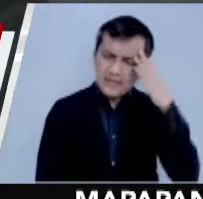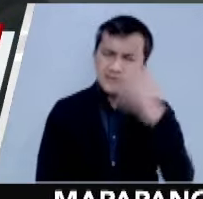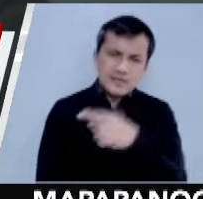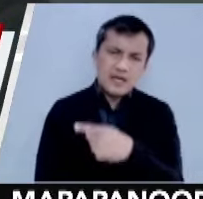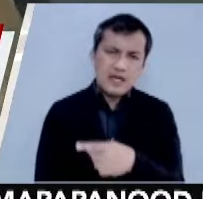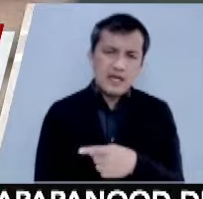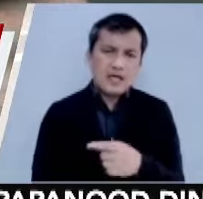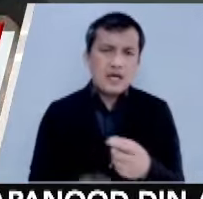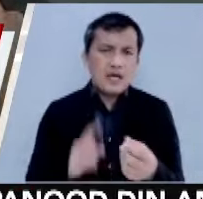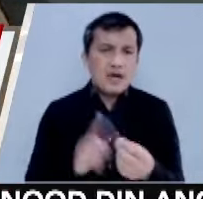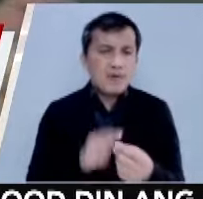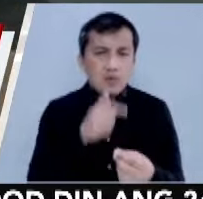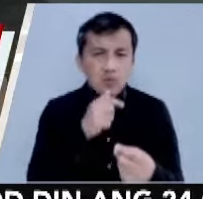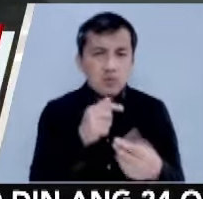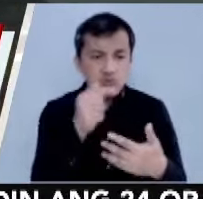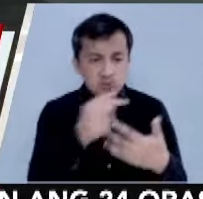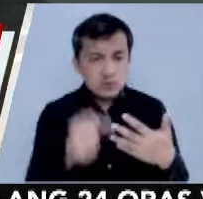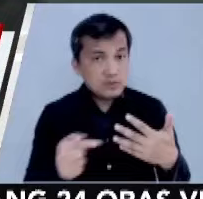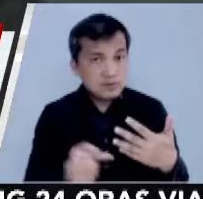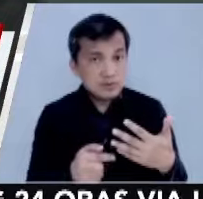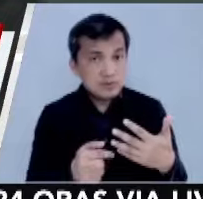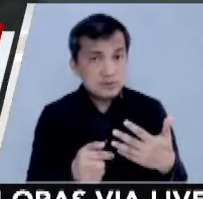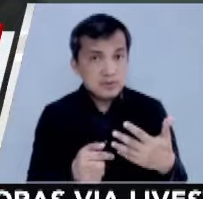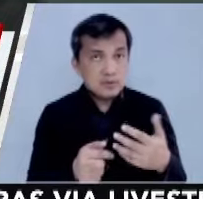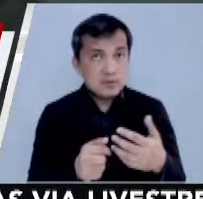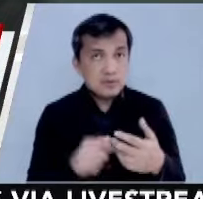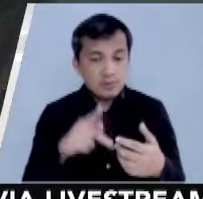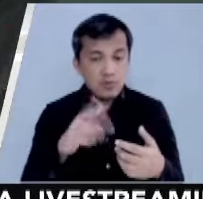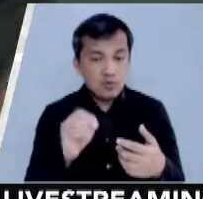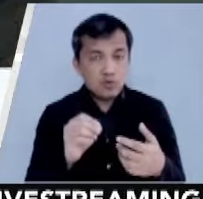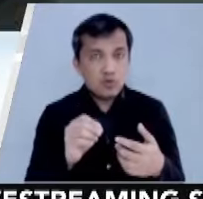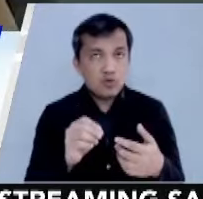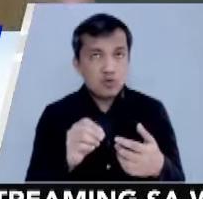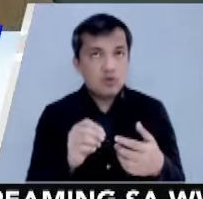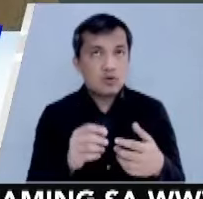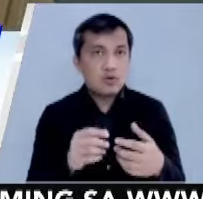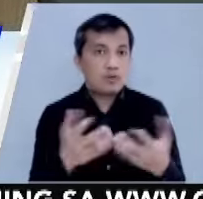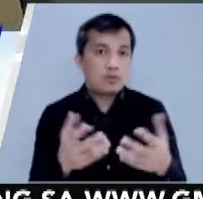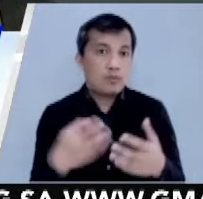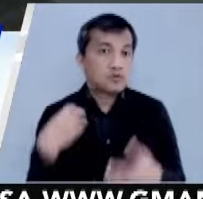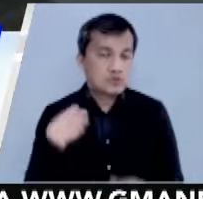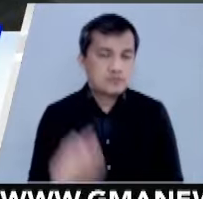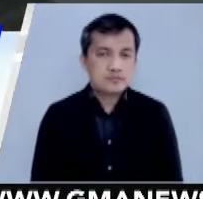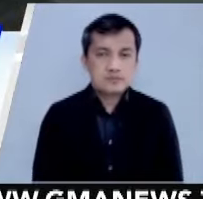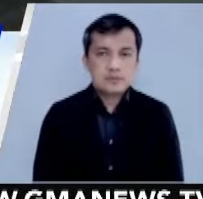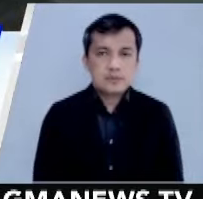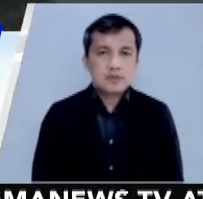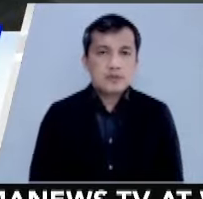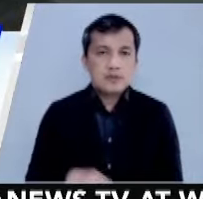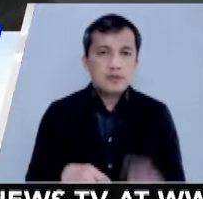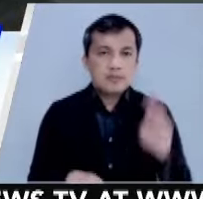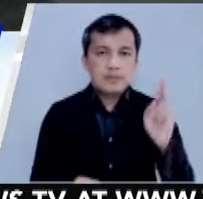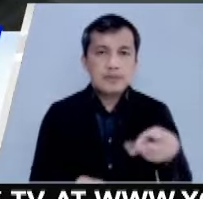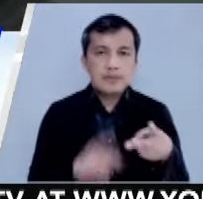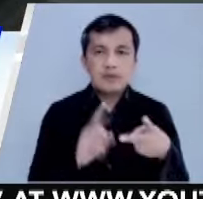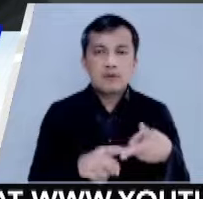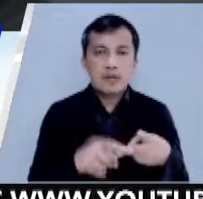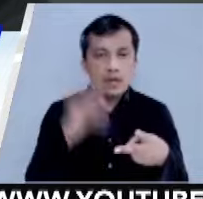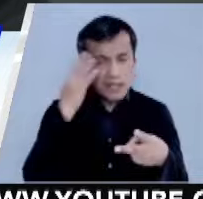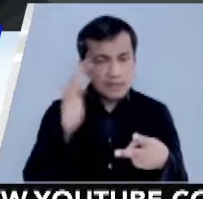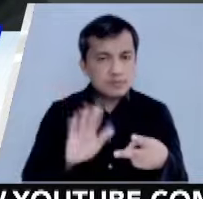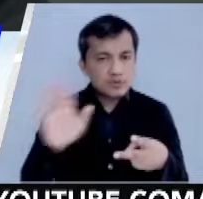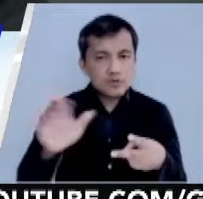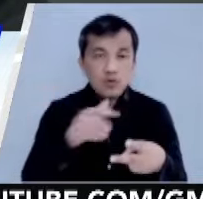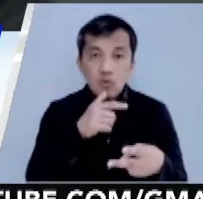yung mga iba pa na mga Pogo pioneers. Una yon. Pangalawa, may alam din ito kung sino pa yung mga tumulong